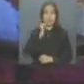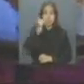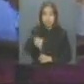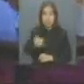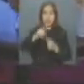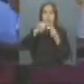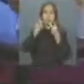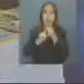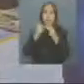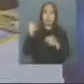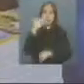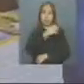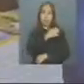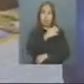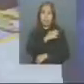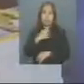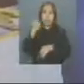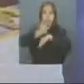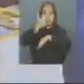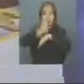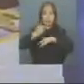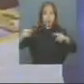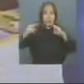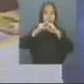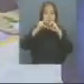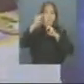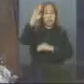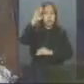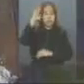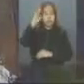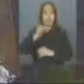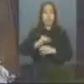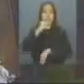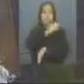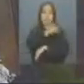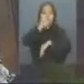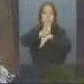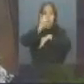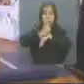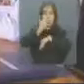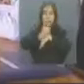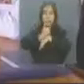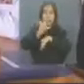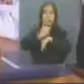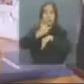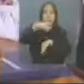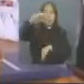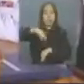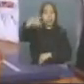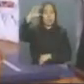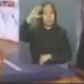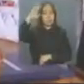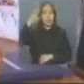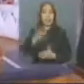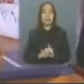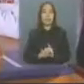ดิ์ศศิประภารัฐมนตรีว่าการกระทรวงกลาโหมพลเอกธนศักดิ์ปฏิมาปกรณ์ผู้บัญชาการทหารสูงสุดพลเอกประยุท